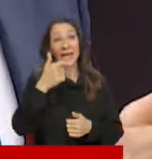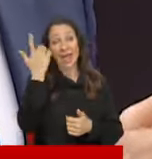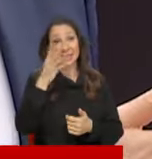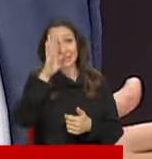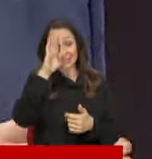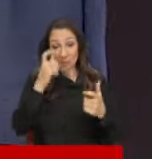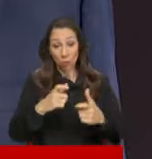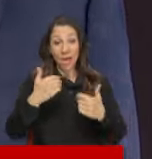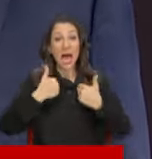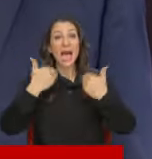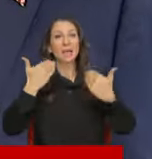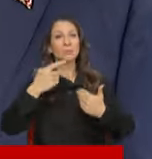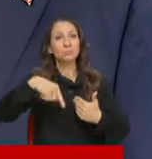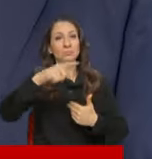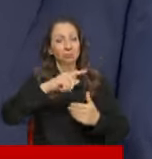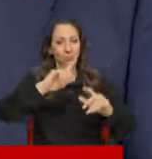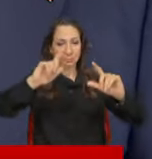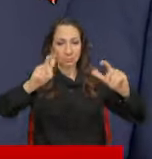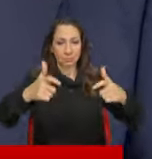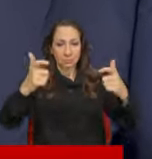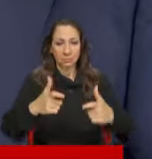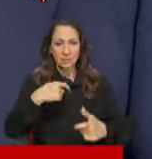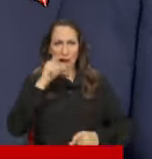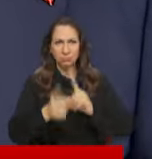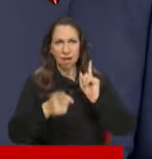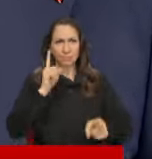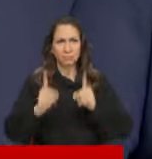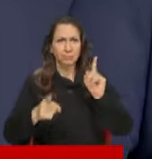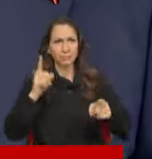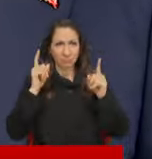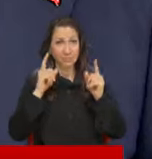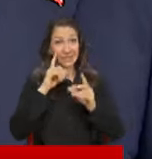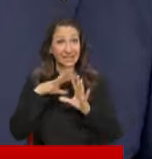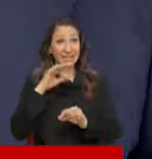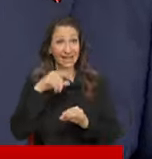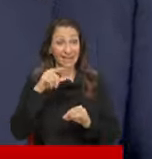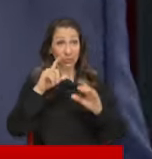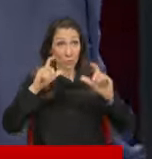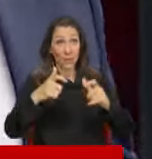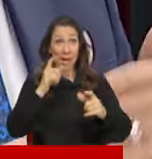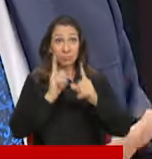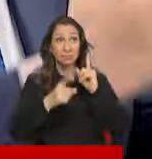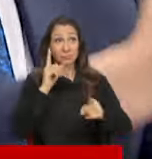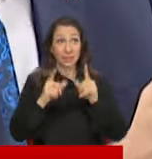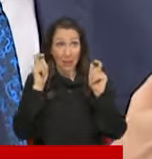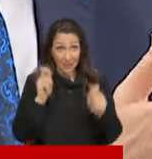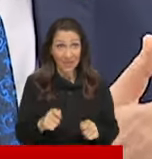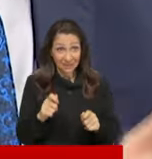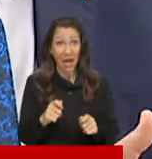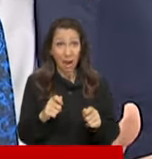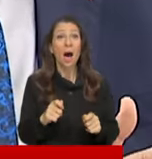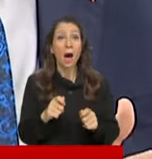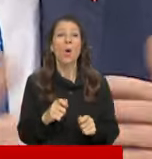İstanbul'daki y yargıçları toplayıp onun direkt etkisi altında hiyerarşisi altında olan insanları toplayıp da kalkıp da bir seçim